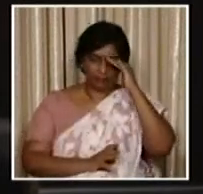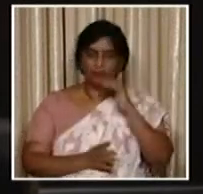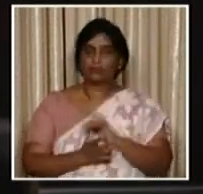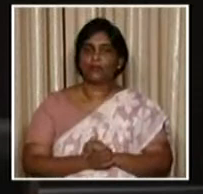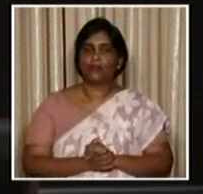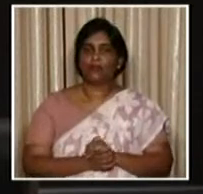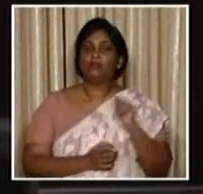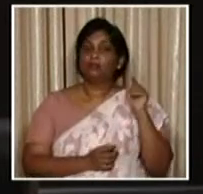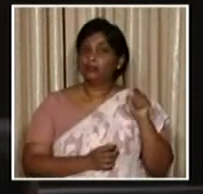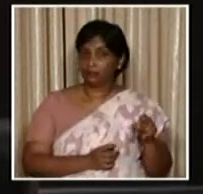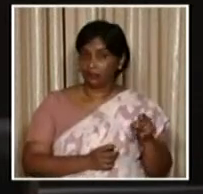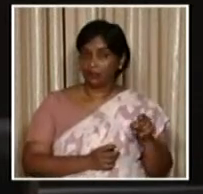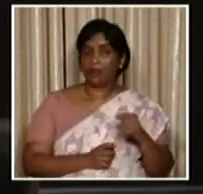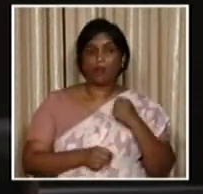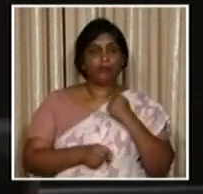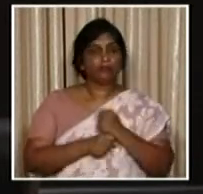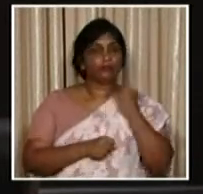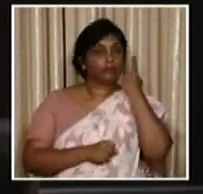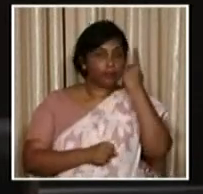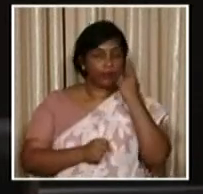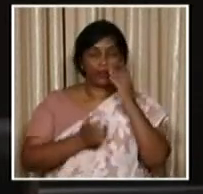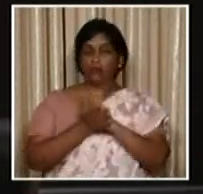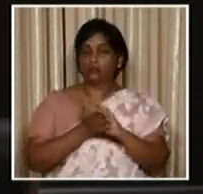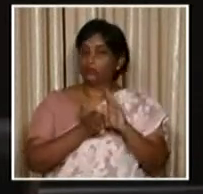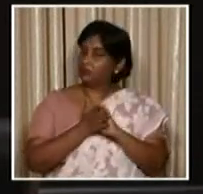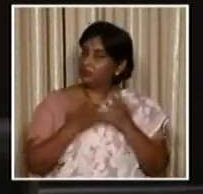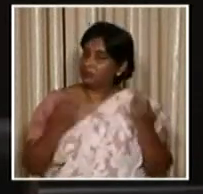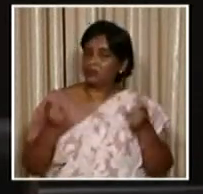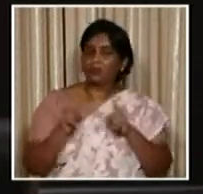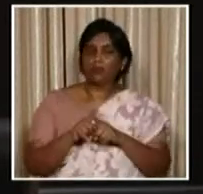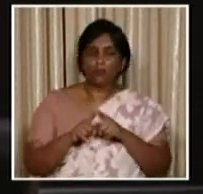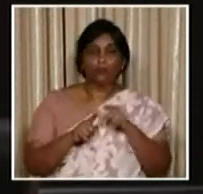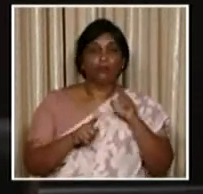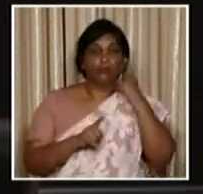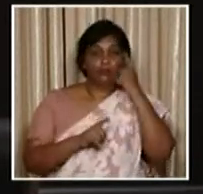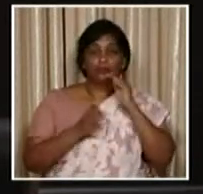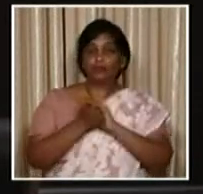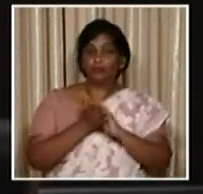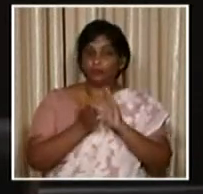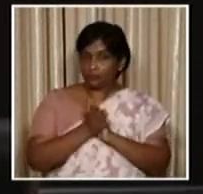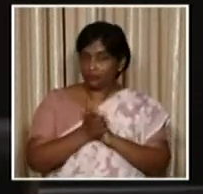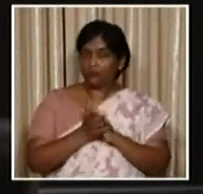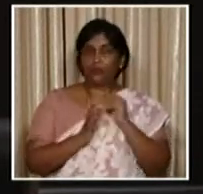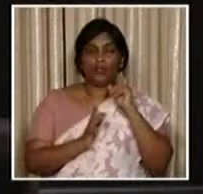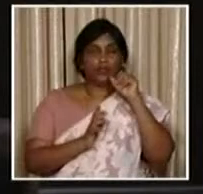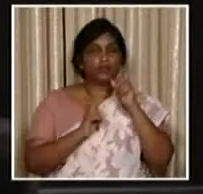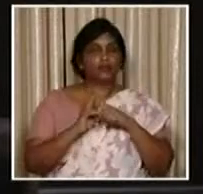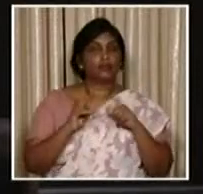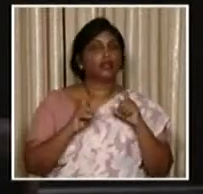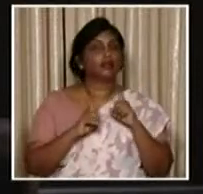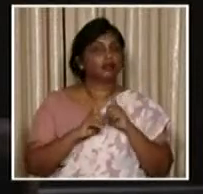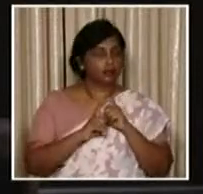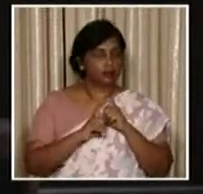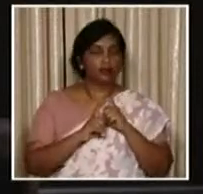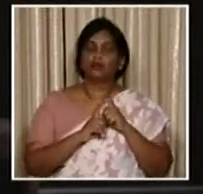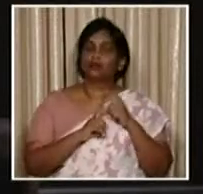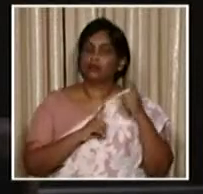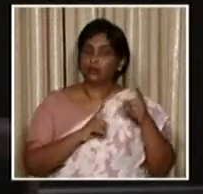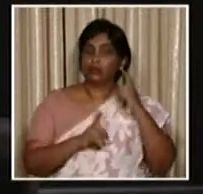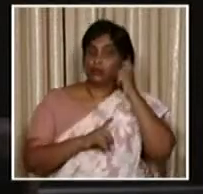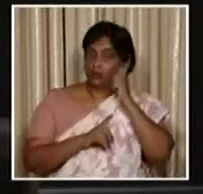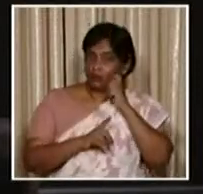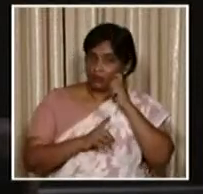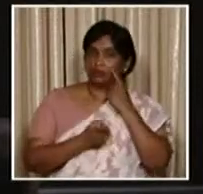තුමනි මේ රාජ්‍ය බුද්ධි සේවාව එහෙමත් නැත්නම් මේ බුද්ධි සේවාව සහ අපරාධ පරීක්ෂණ දෙපාර්තමේන්තුවත්